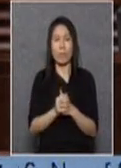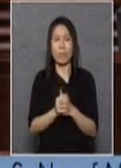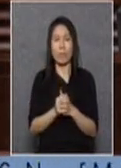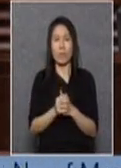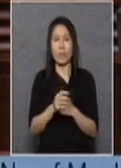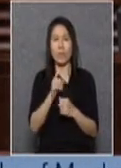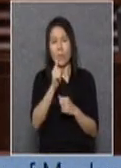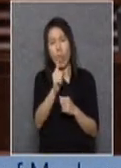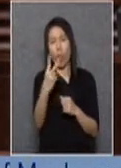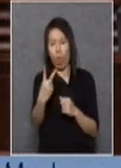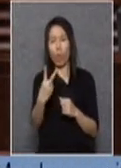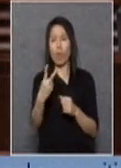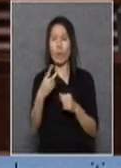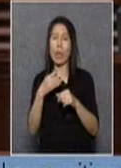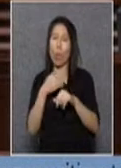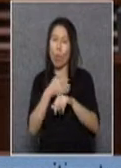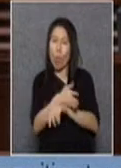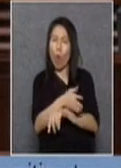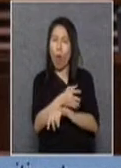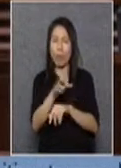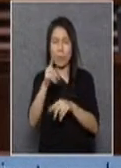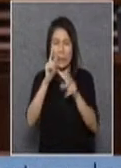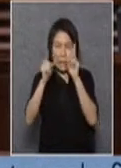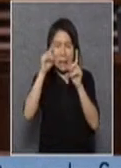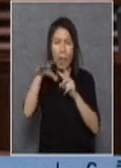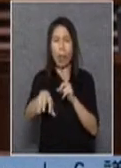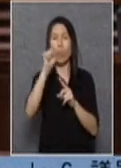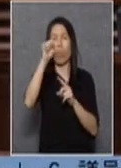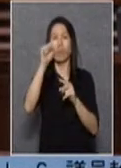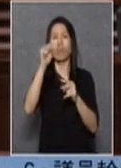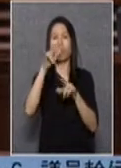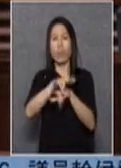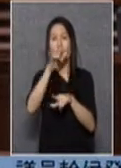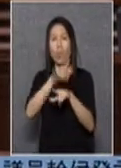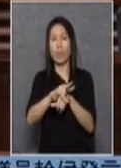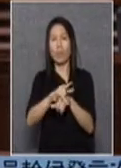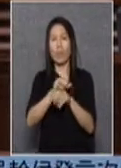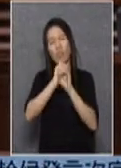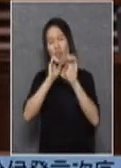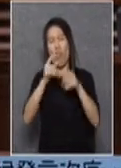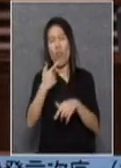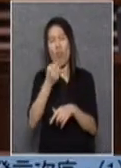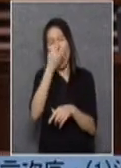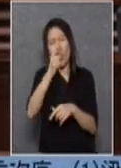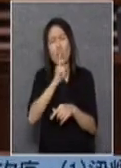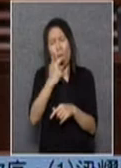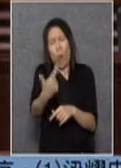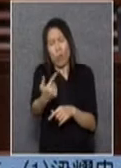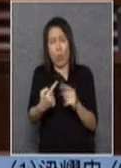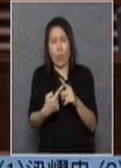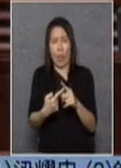援嘅个案，就可以以偏概全咁讲，香港系有好多人滥用综